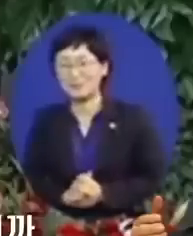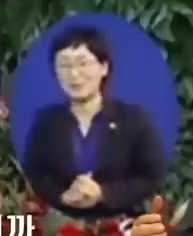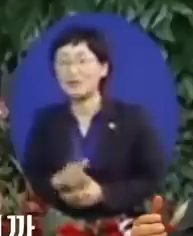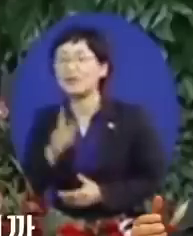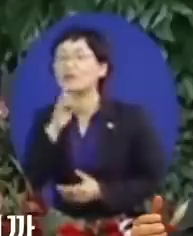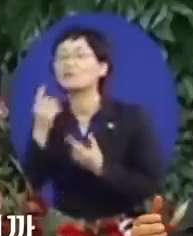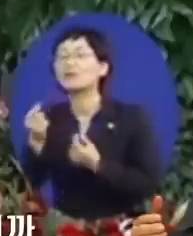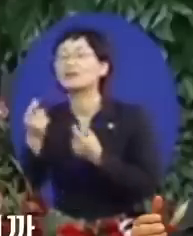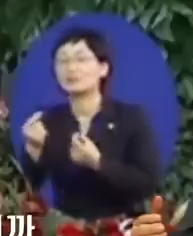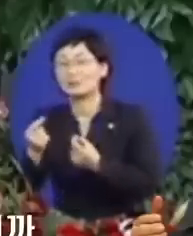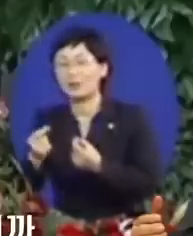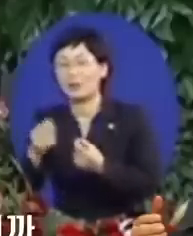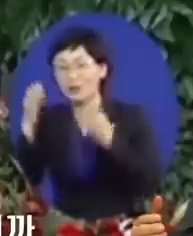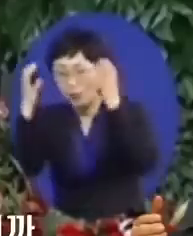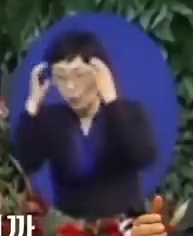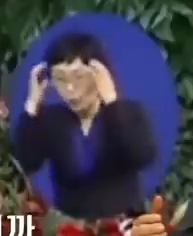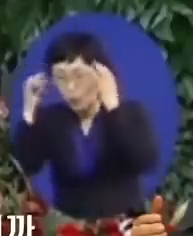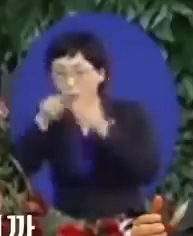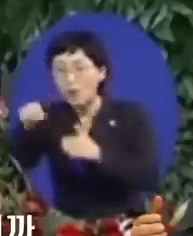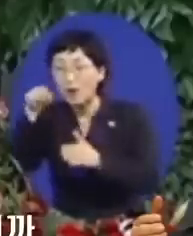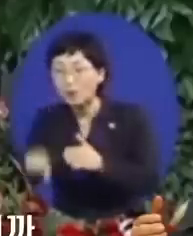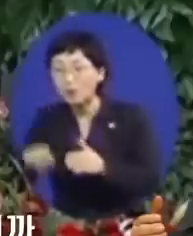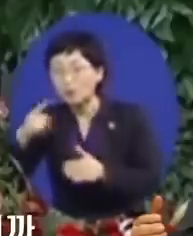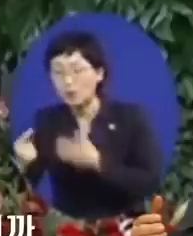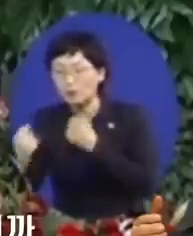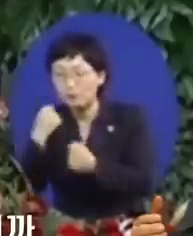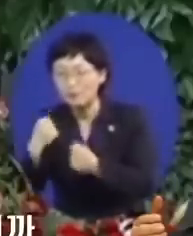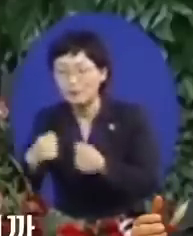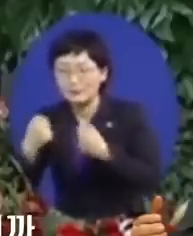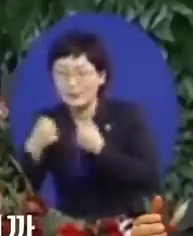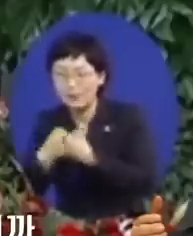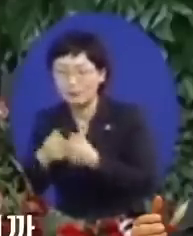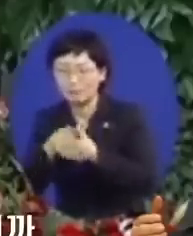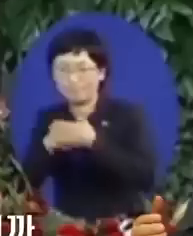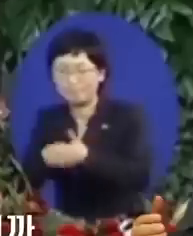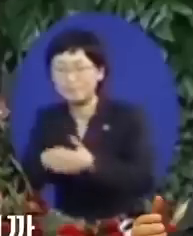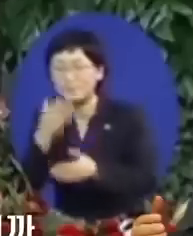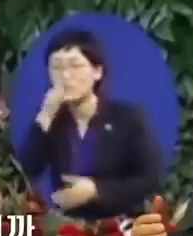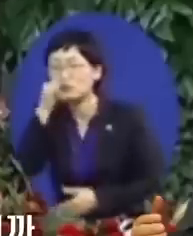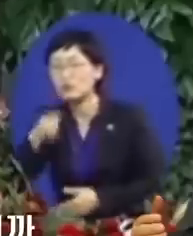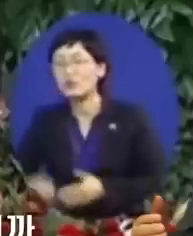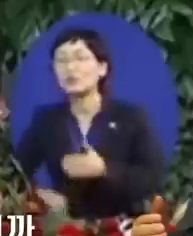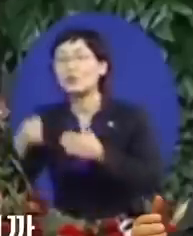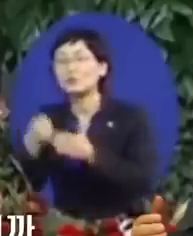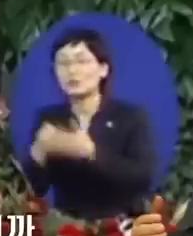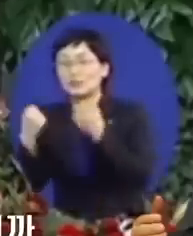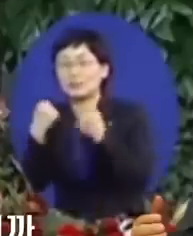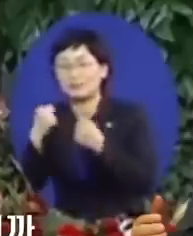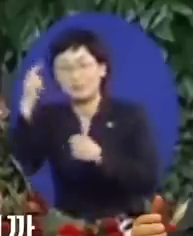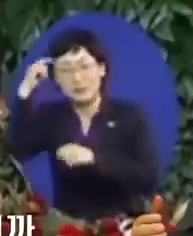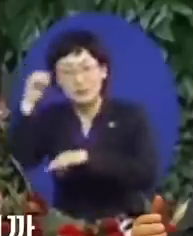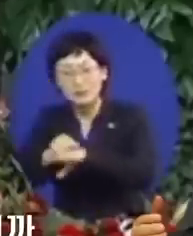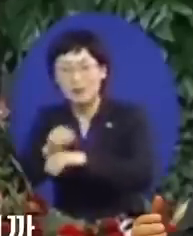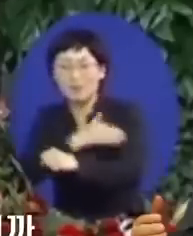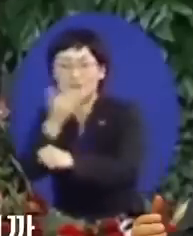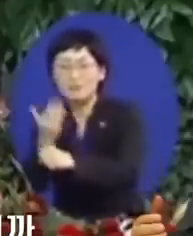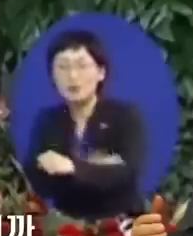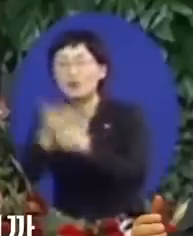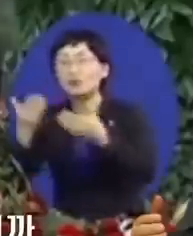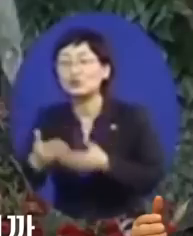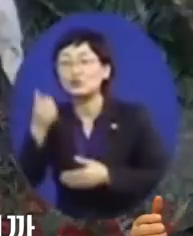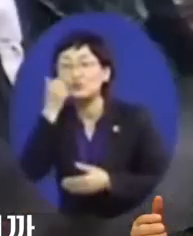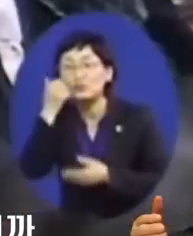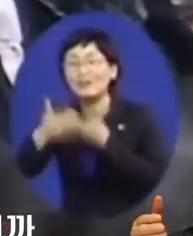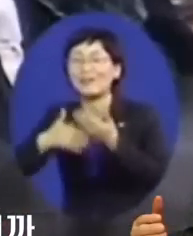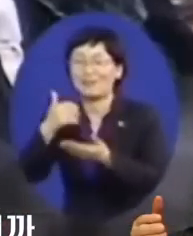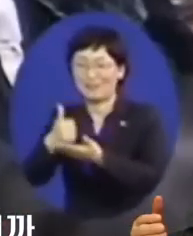맞습니다. 고통 가운데서도 싸우고 그것을 극복할 수 있는 용기와 힘과 지혜와 능력을 주시는 분이